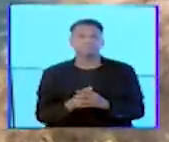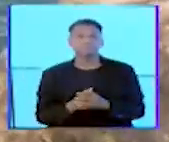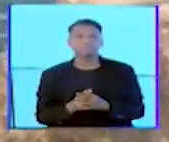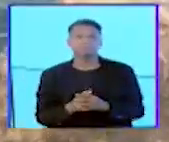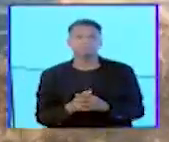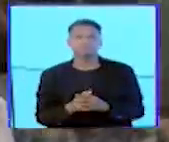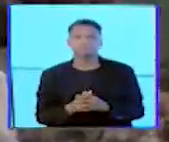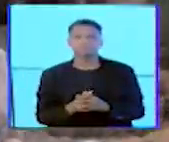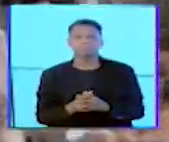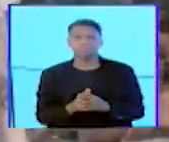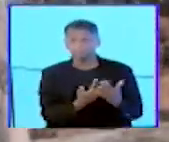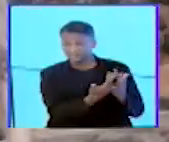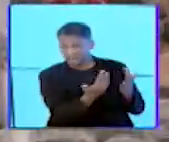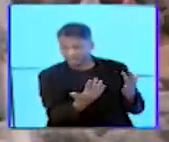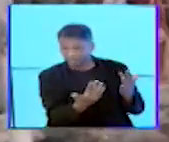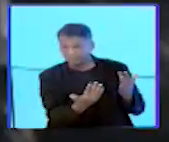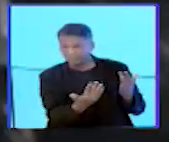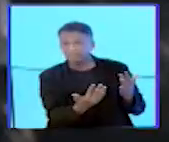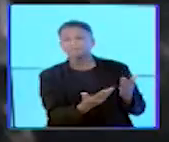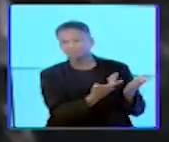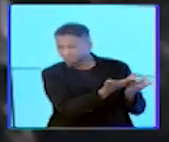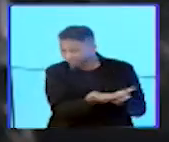Sambutan hangat warga desa Pura Timur begitu terasa.